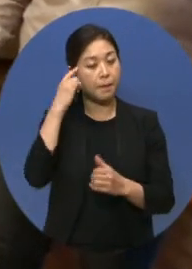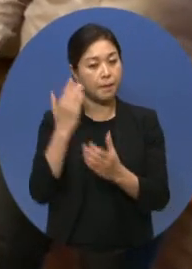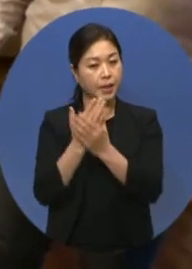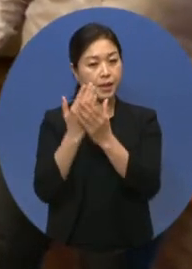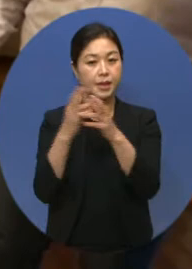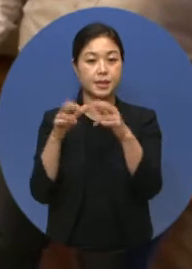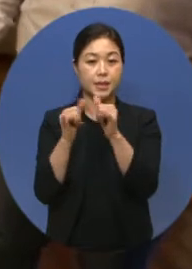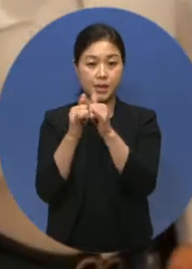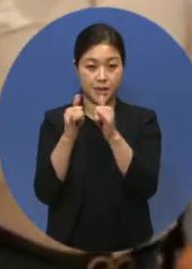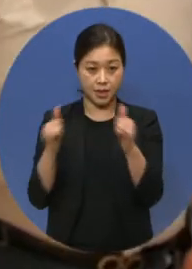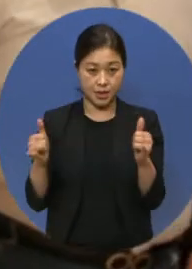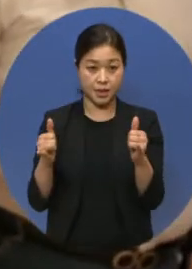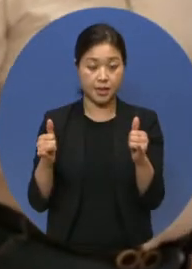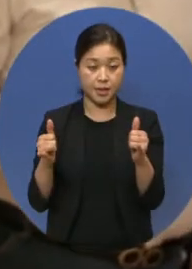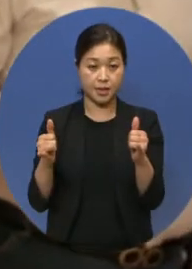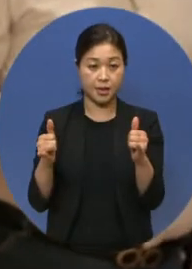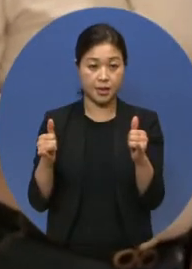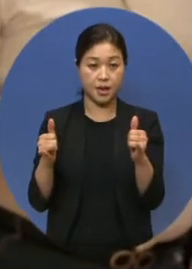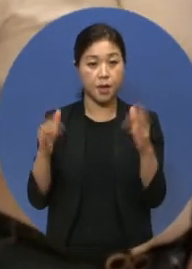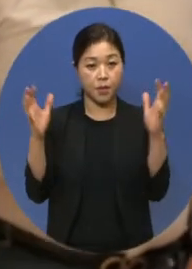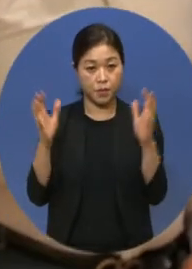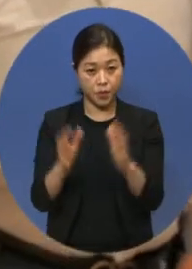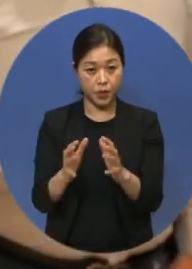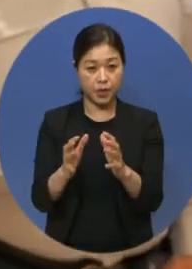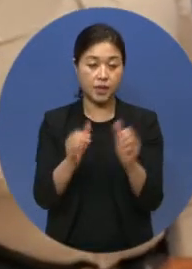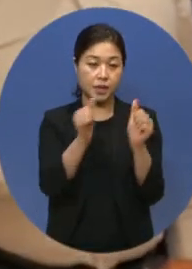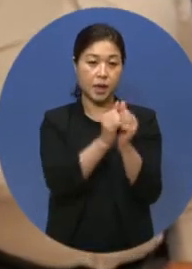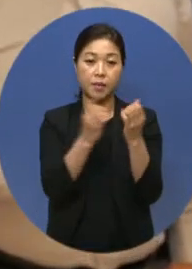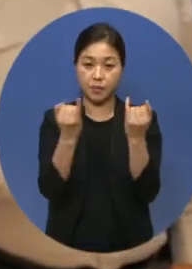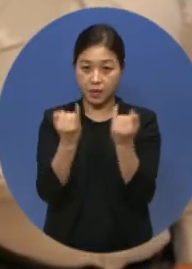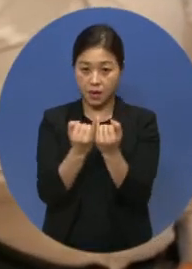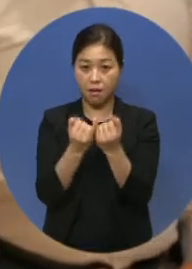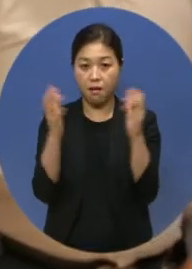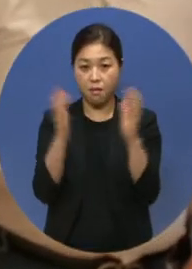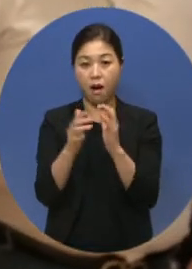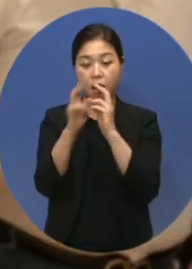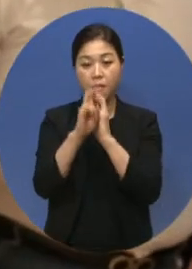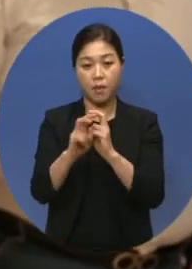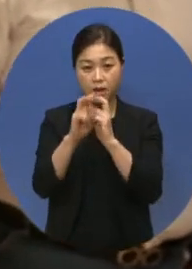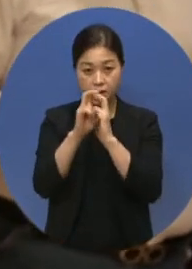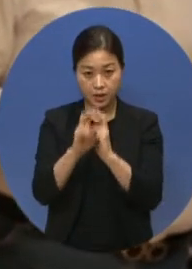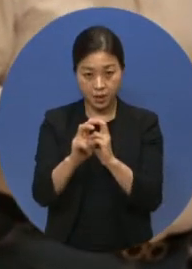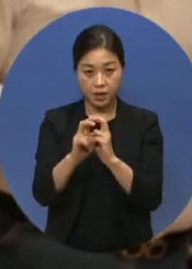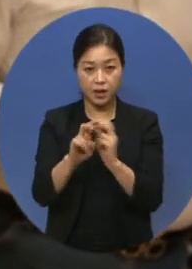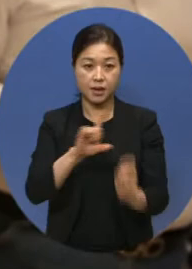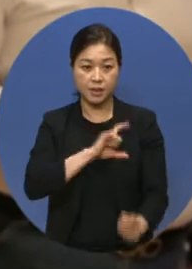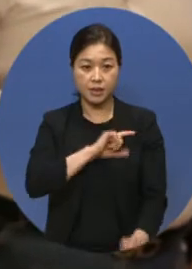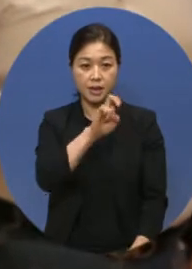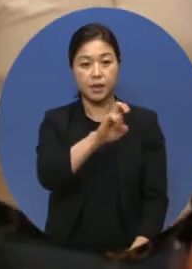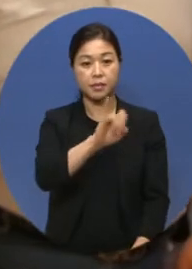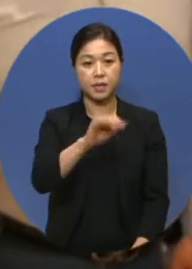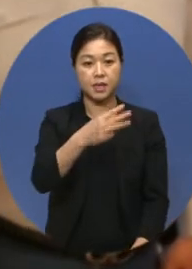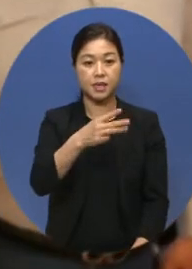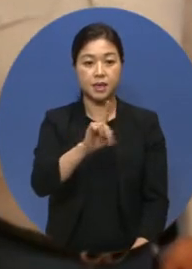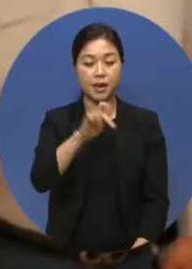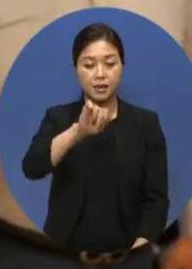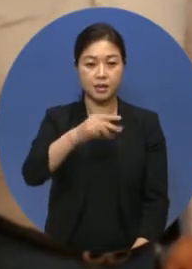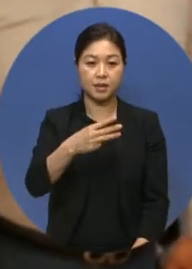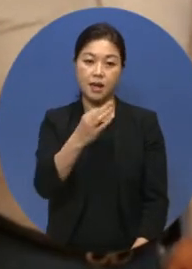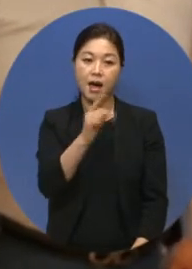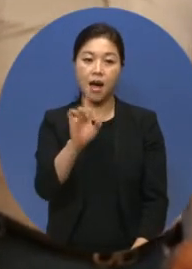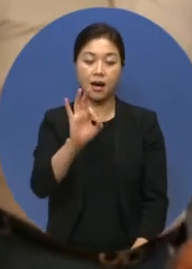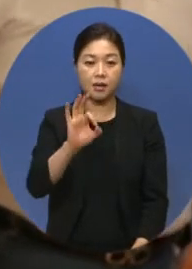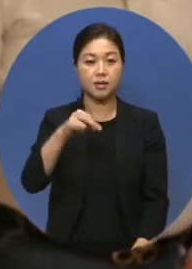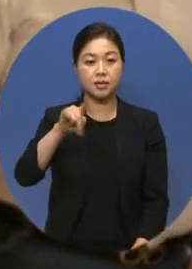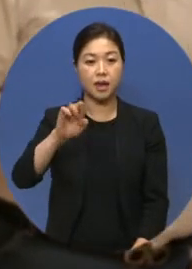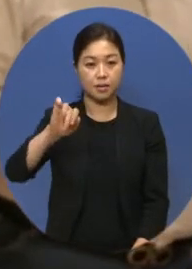발달장애인으로 이루어진 국내 최초의 혼성 성악 앙상블 미라클 앙상블인데요. 매년 열리는